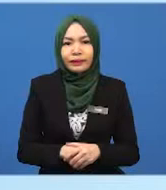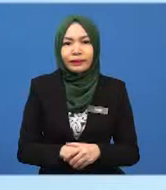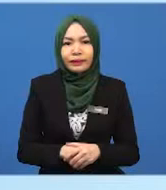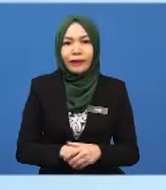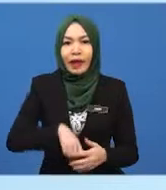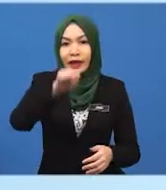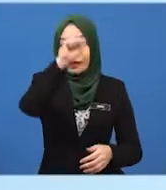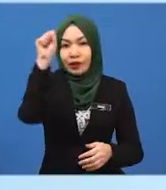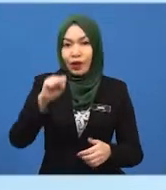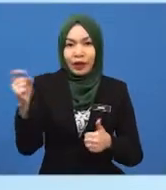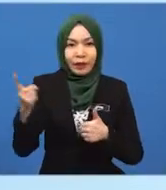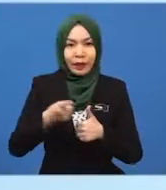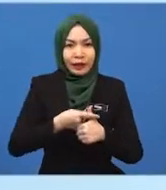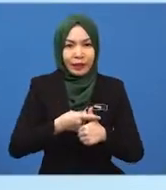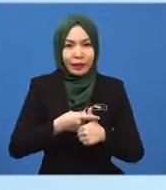Soalan pertama.